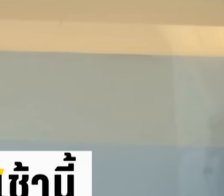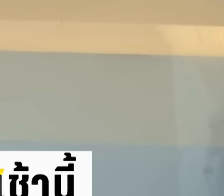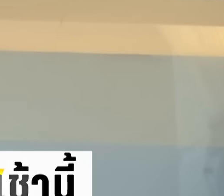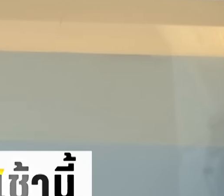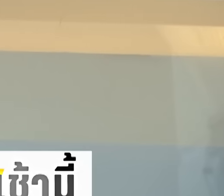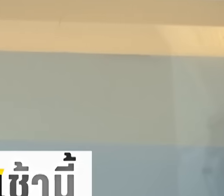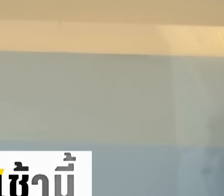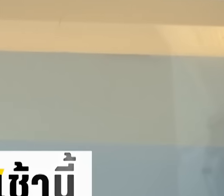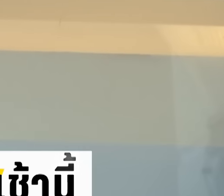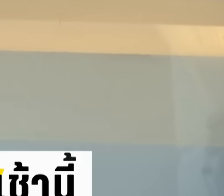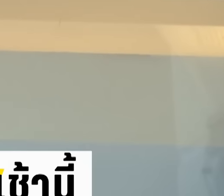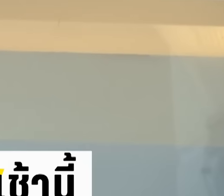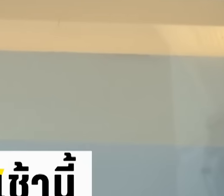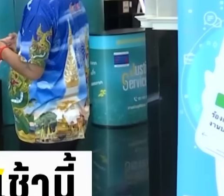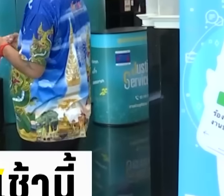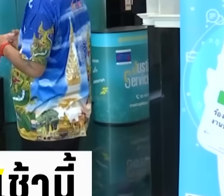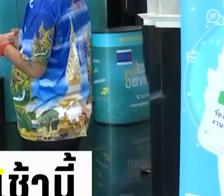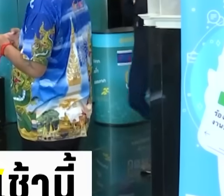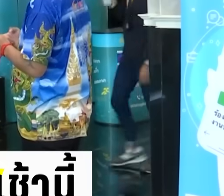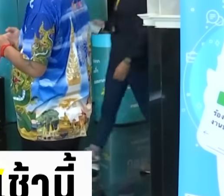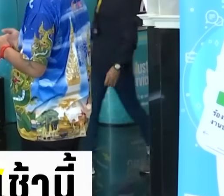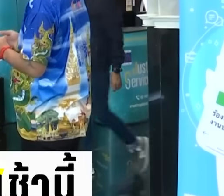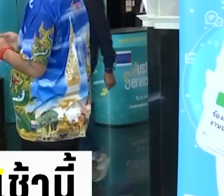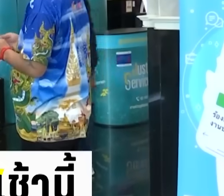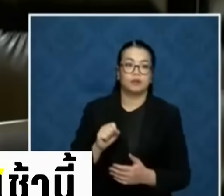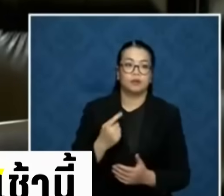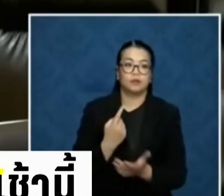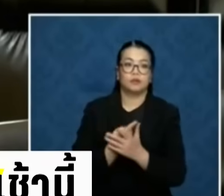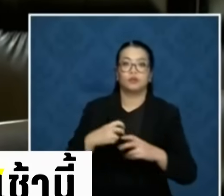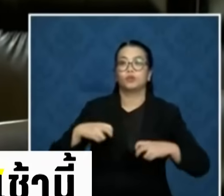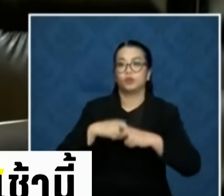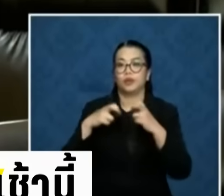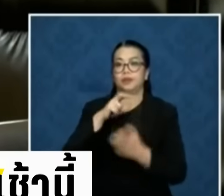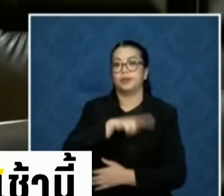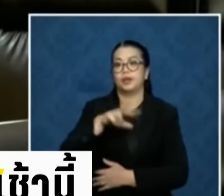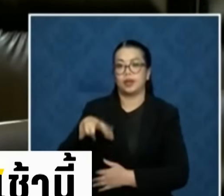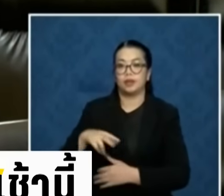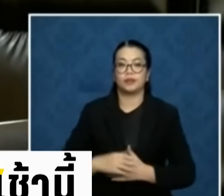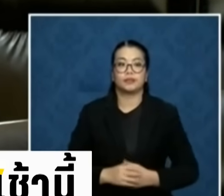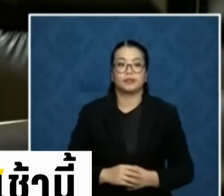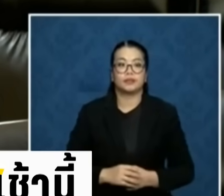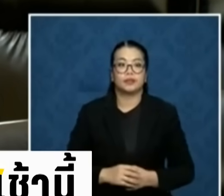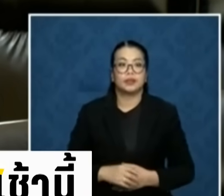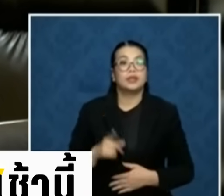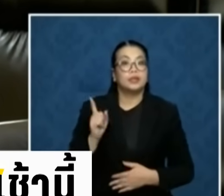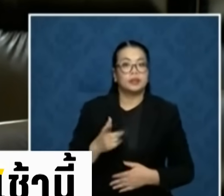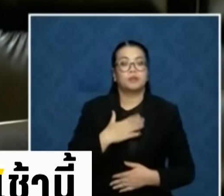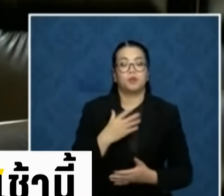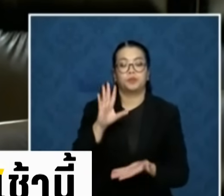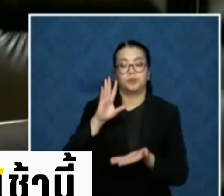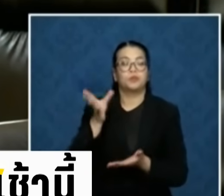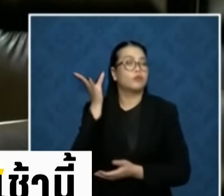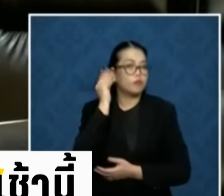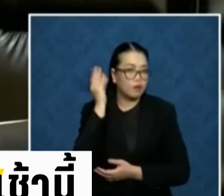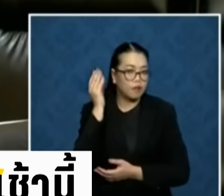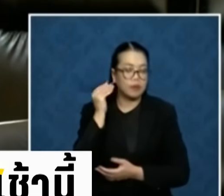ทั้งเรื่องนักโทษทิพย์ครูมานิสังพุ่มสสสุรินทรพรเพื่อไทยก็ลุกทันทีสิคะบอกว่าไม่คิดเลยว่าคุณจุรินทร์